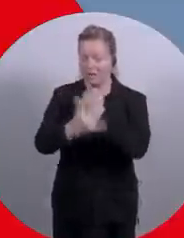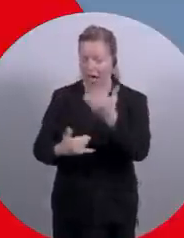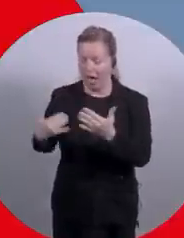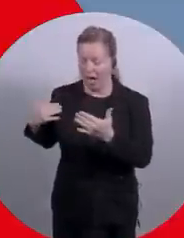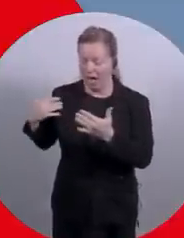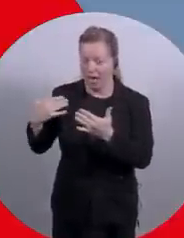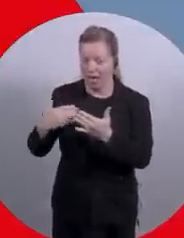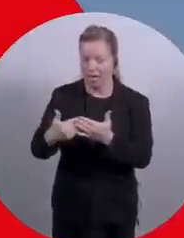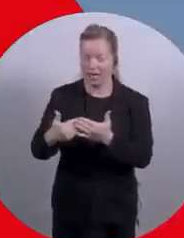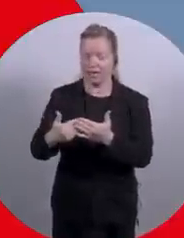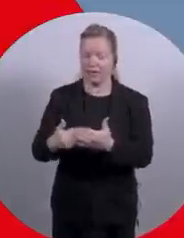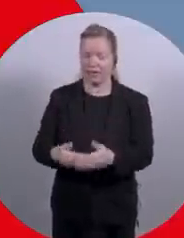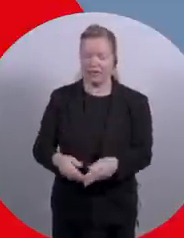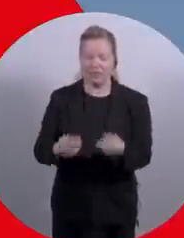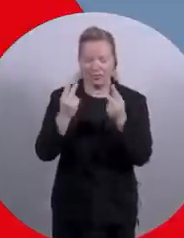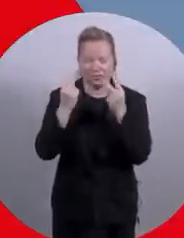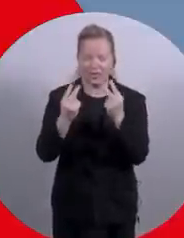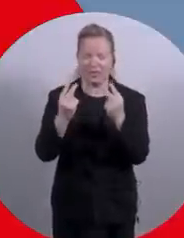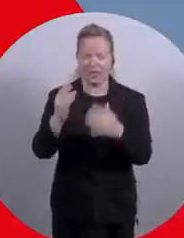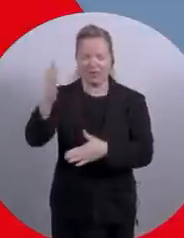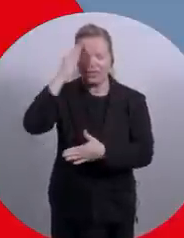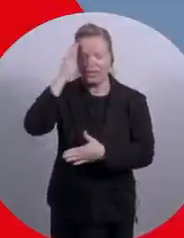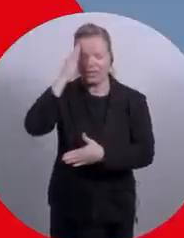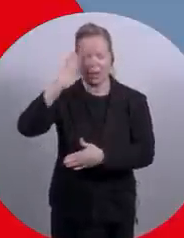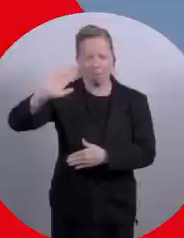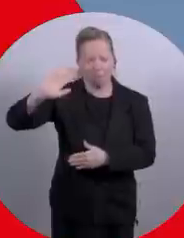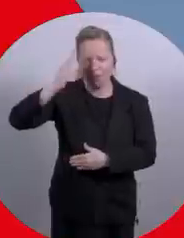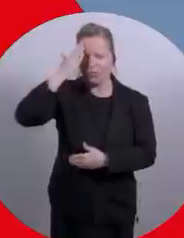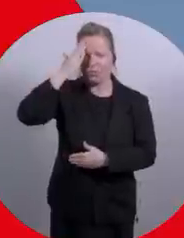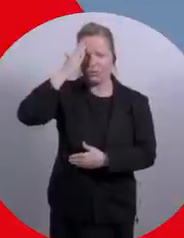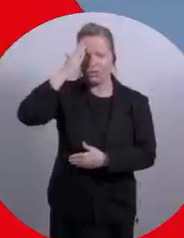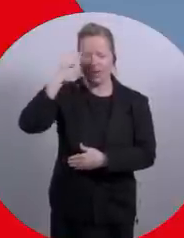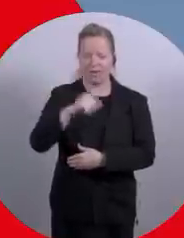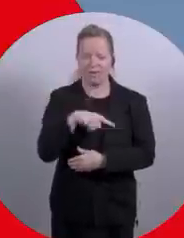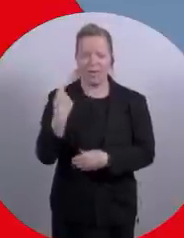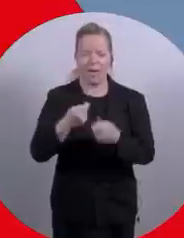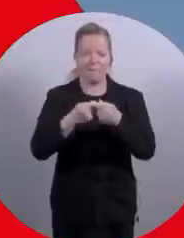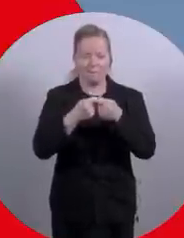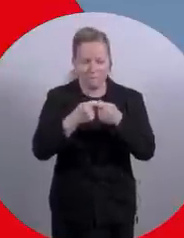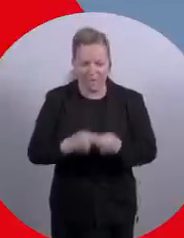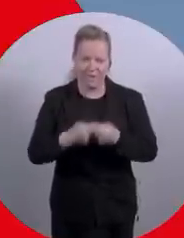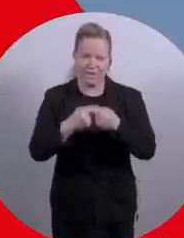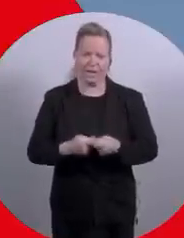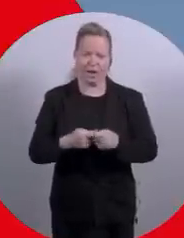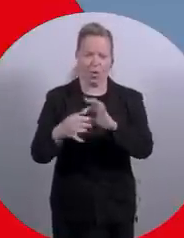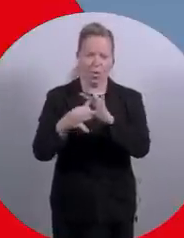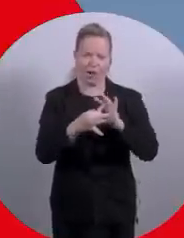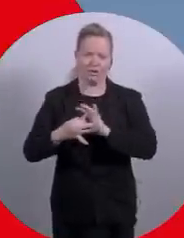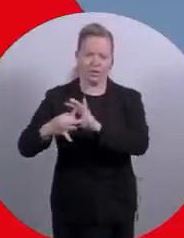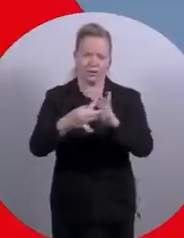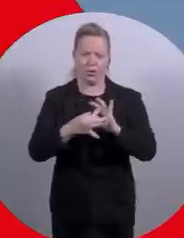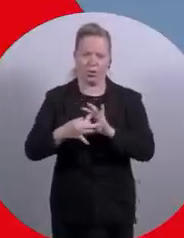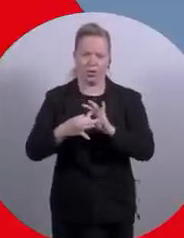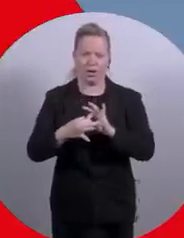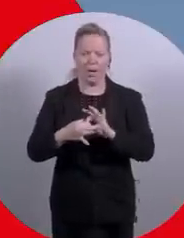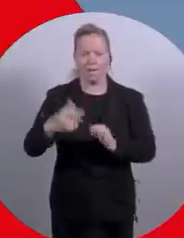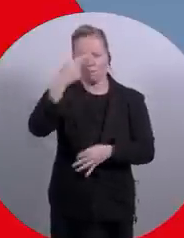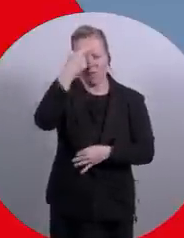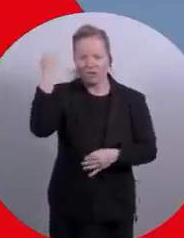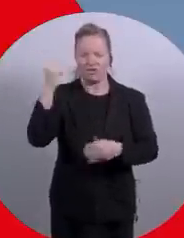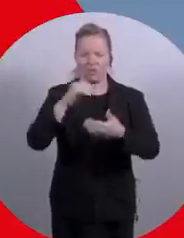zu wissen ganz bewusst dass wir eine Mitgliederorganisation sind dass die Menschen zusammengeschlossen haben